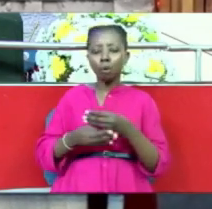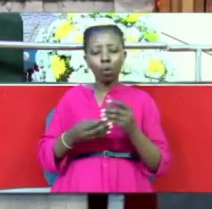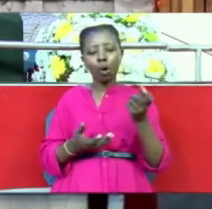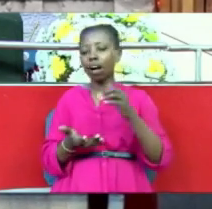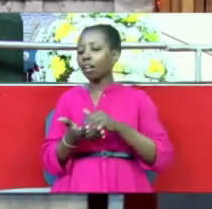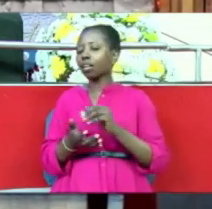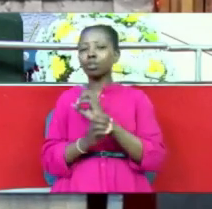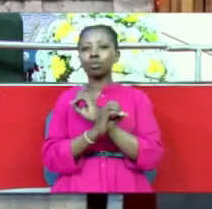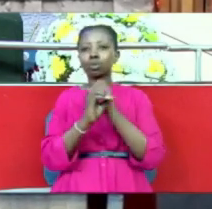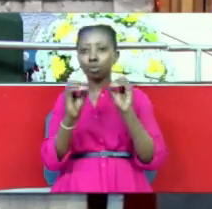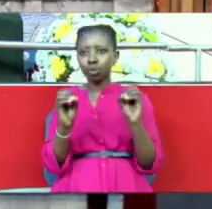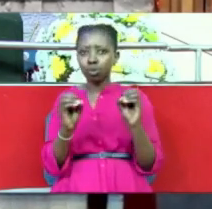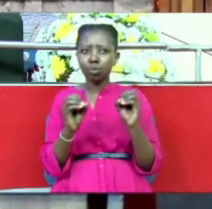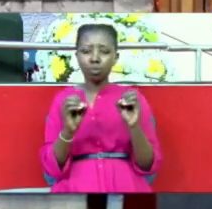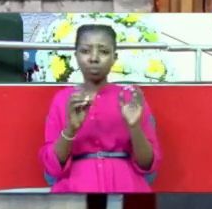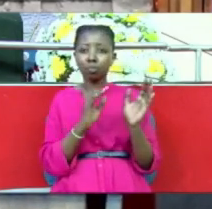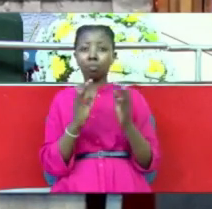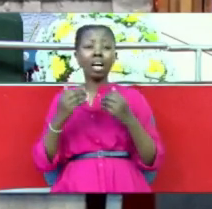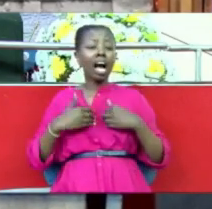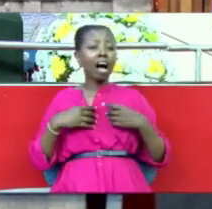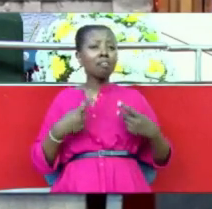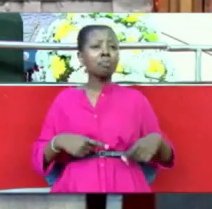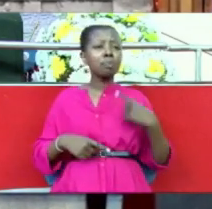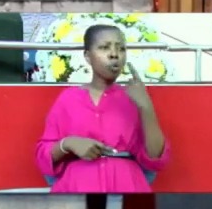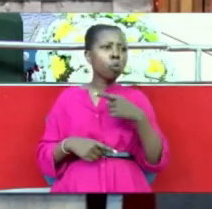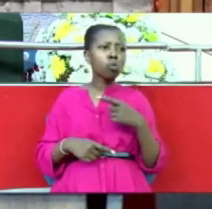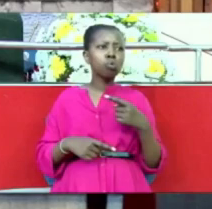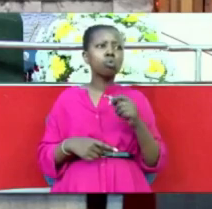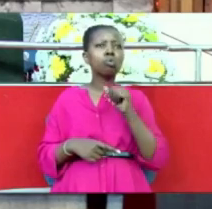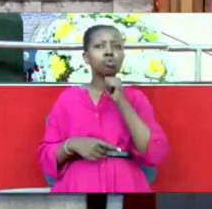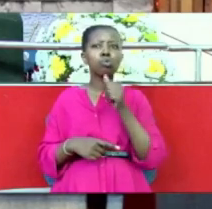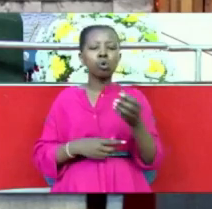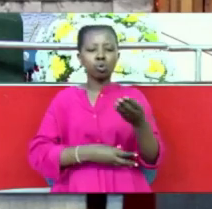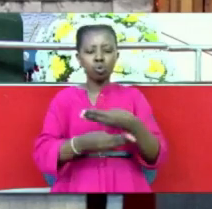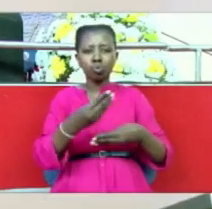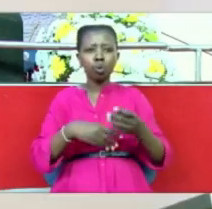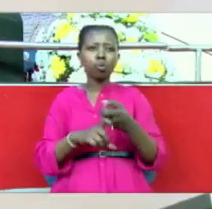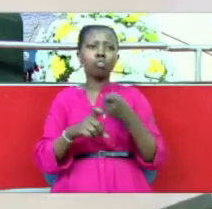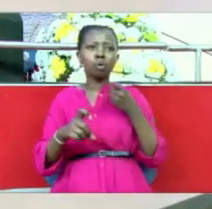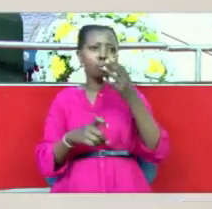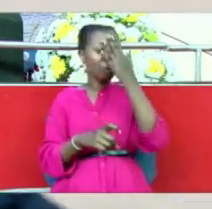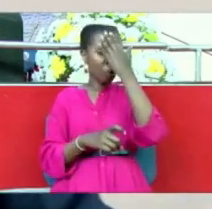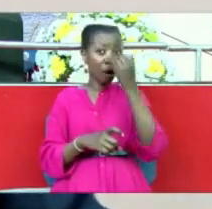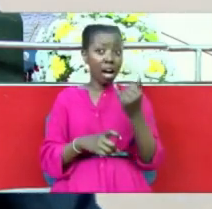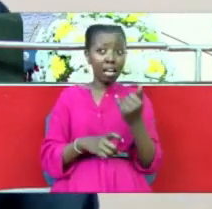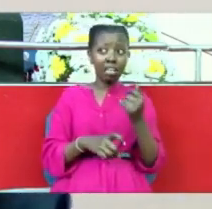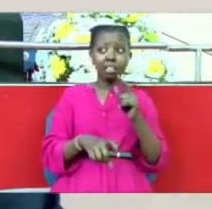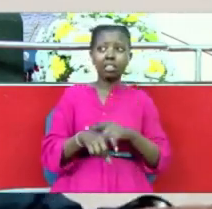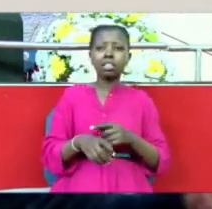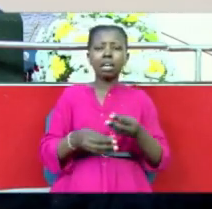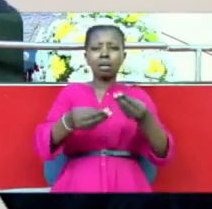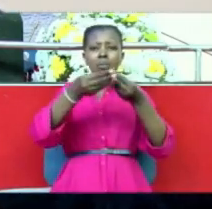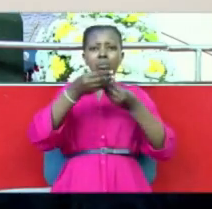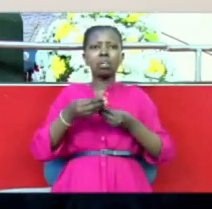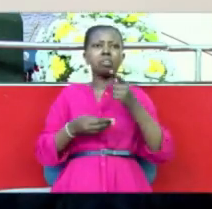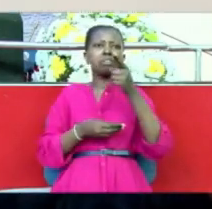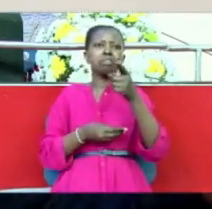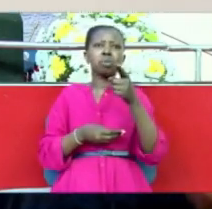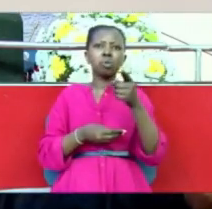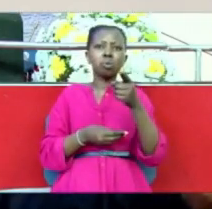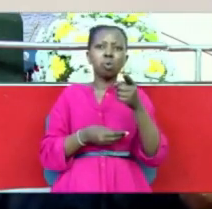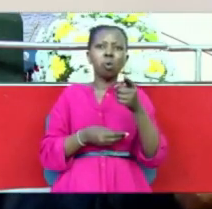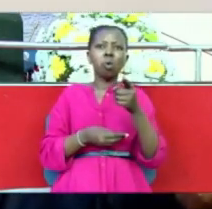You know there are some people actually we should not borrow from. Kwa kweli kuna watu ambao tufai kuomba. Because hata akikupatia anatupaga neno